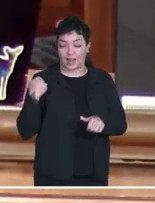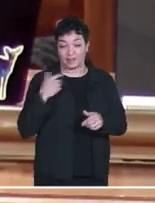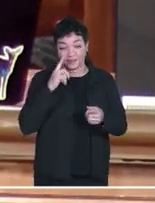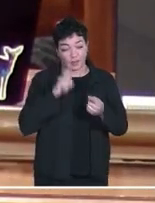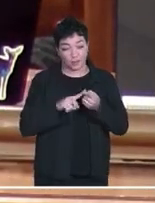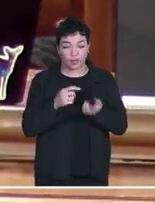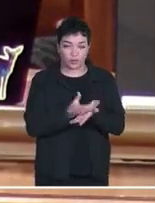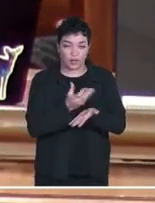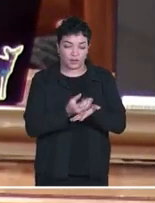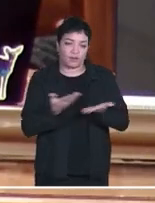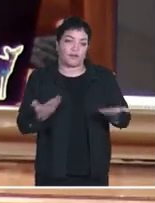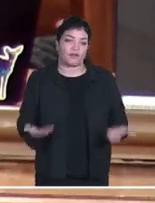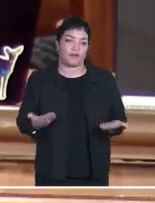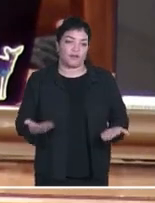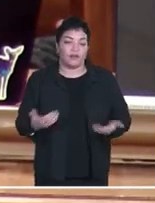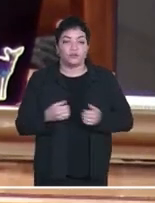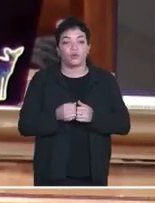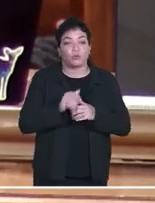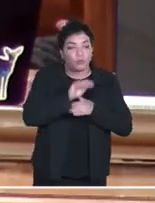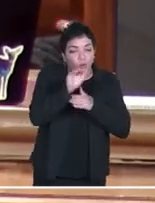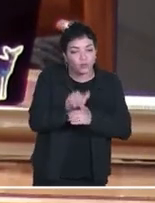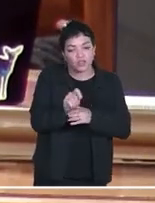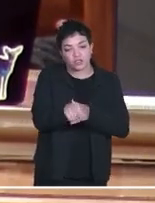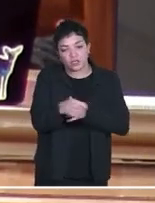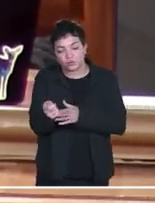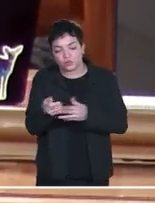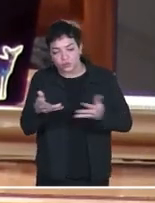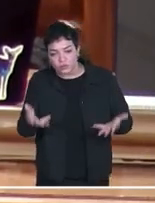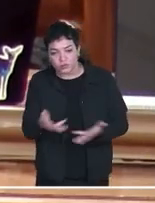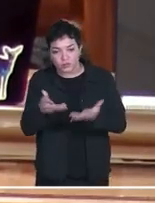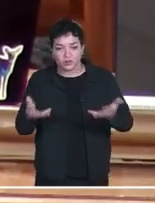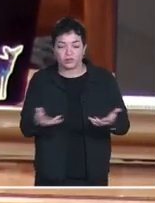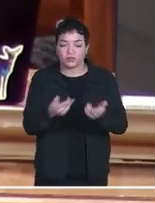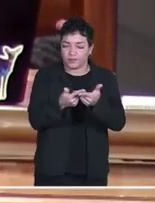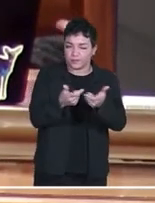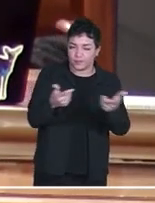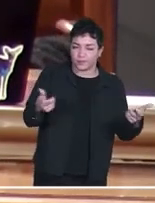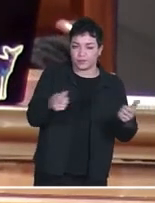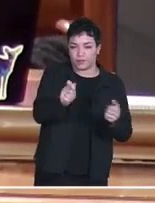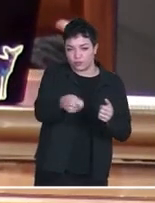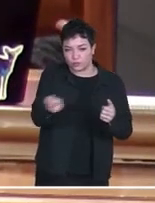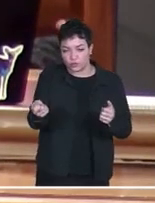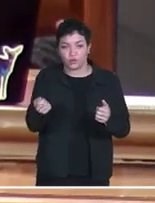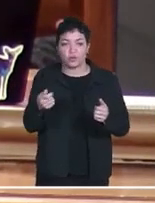protéger, favoriser le retour de la biodiversité, c'est également enclencher un changement